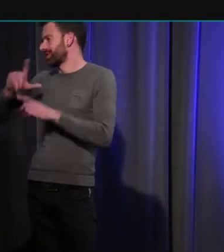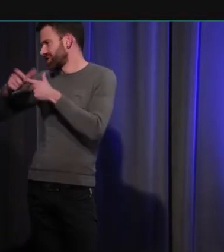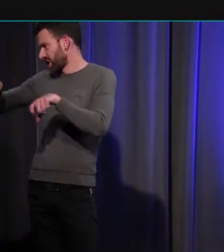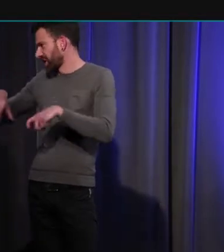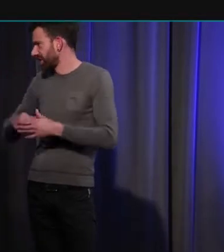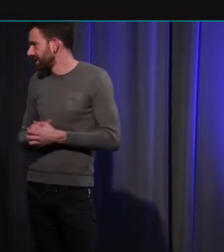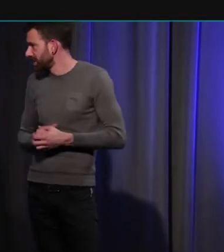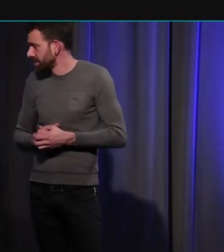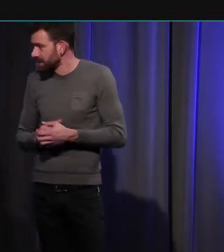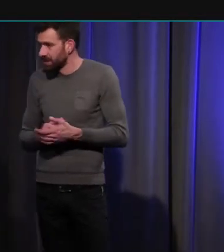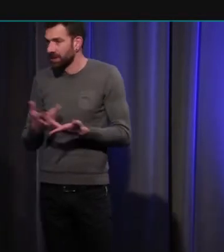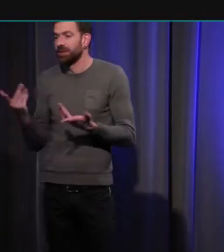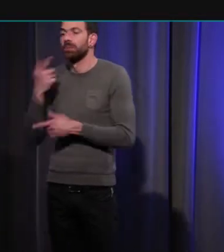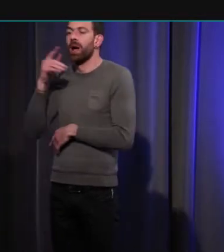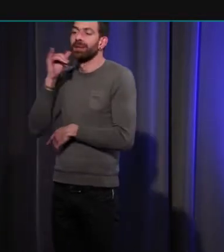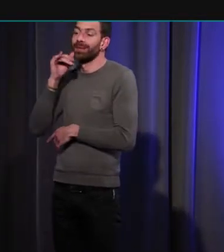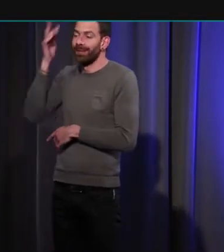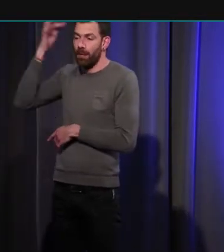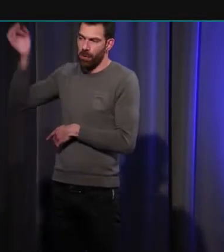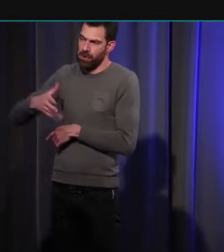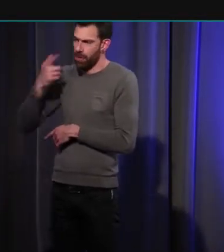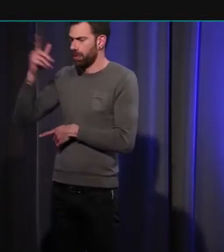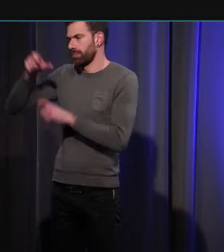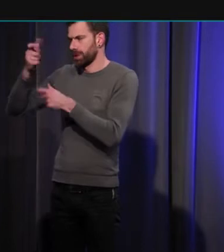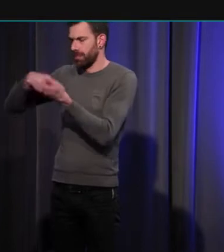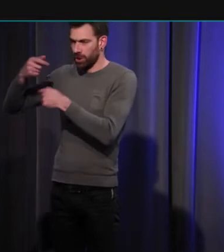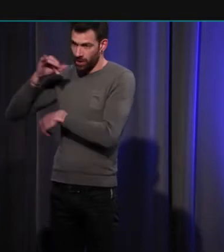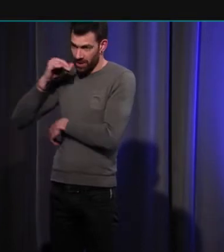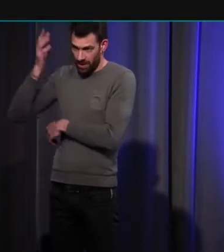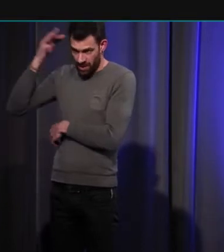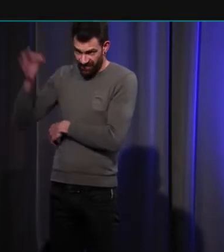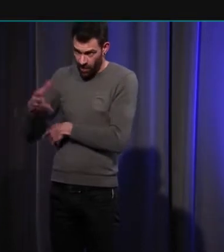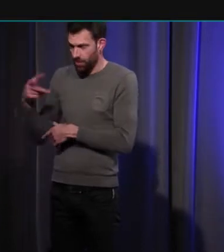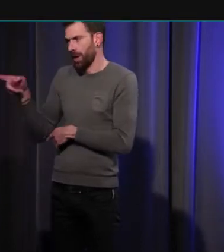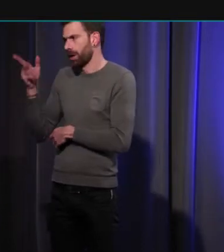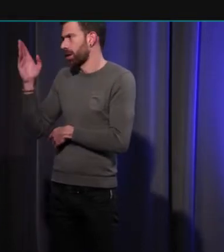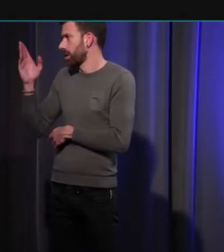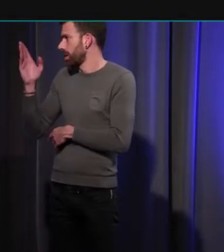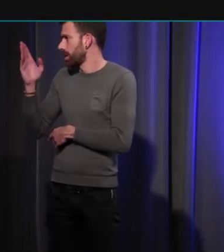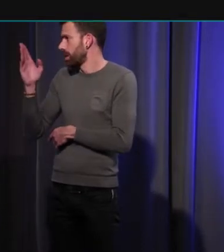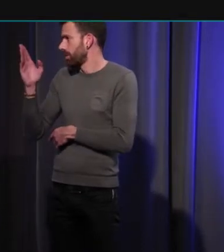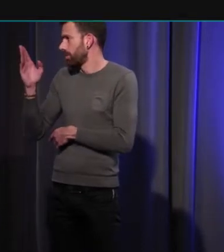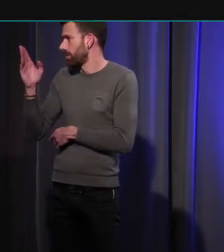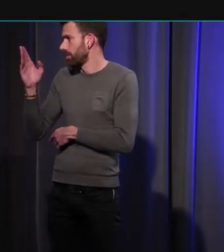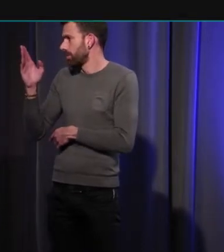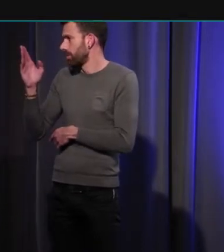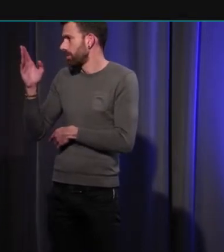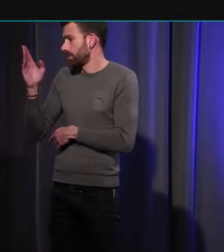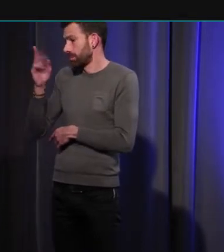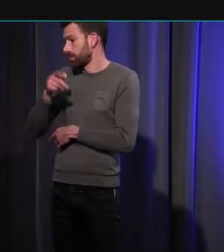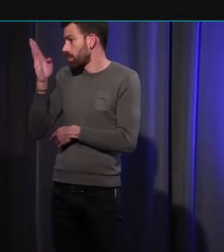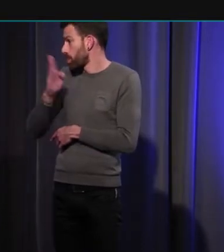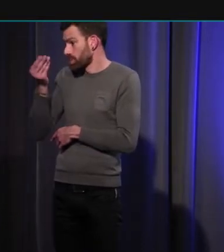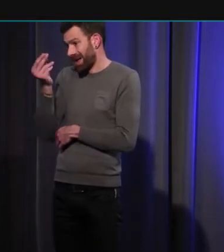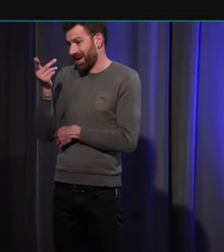que c'est les italiens qui ont inventé tout cela les marchands italiens mais eux ils ont besoin de faire circuler l'argent jusqu'à lorient donc